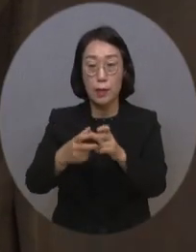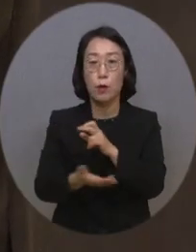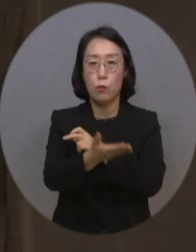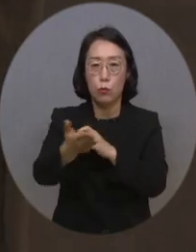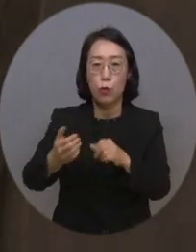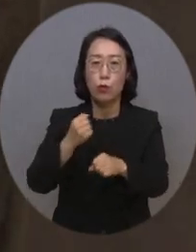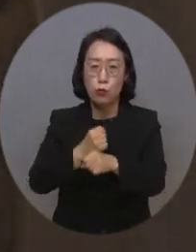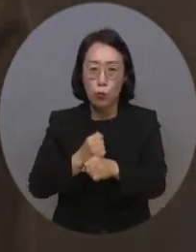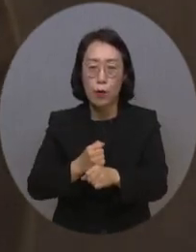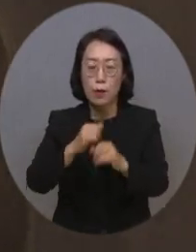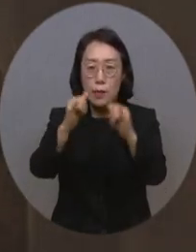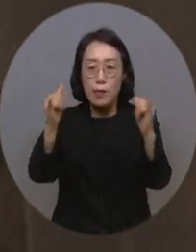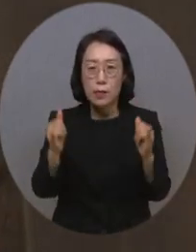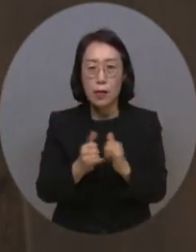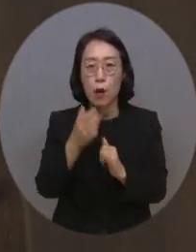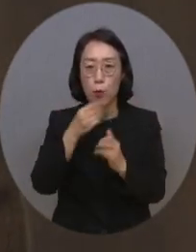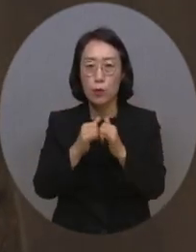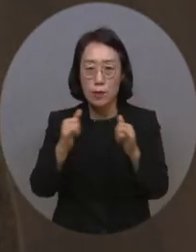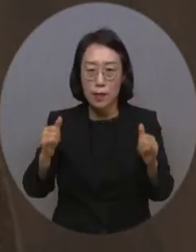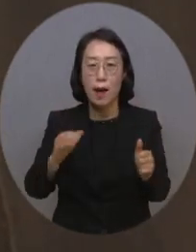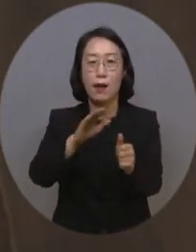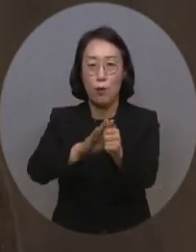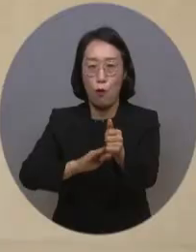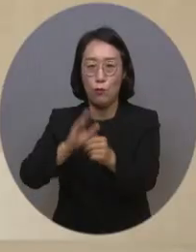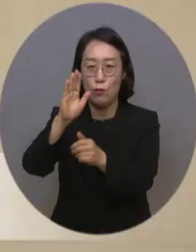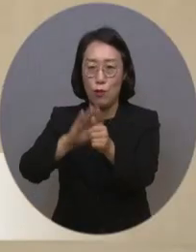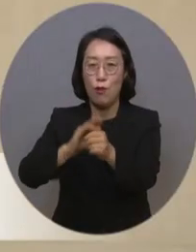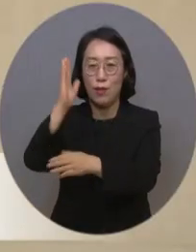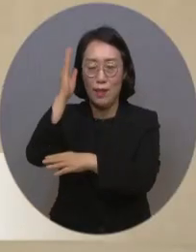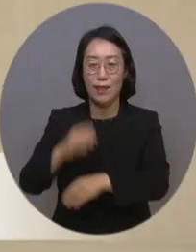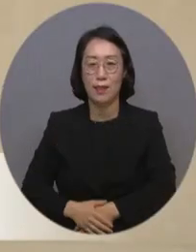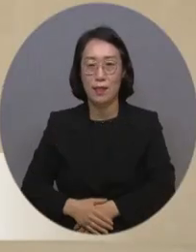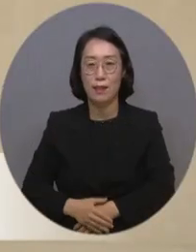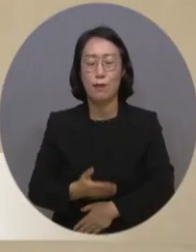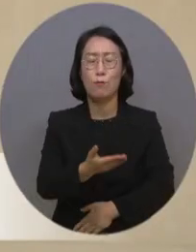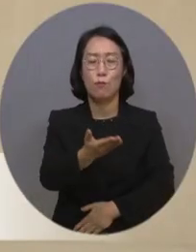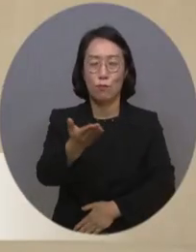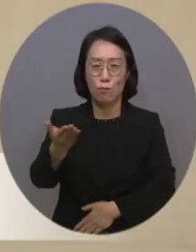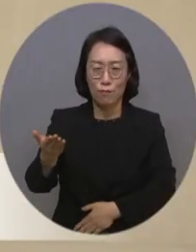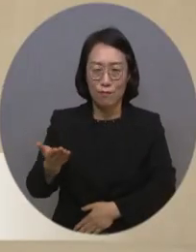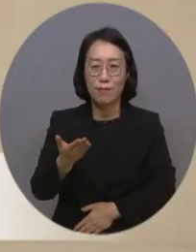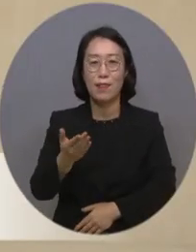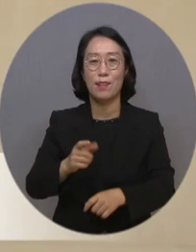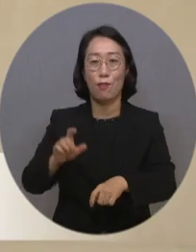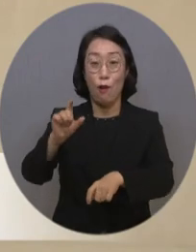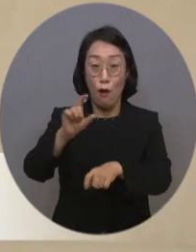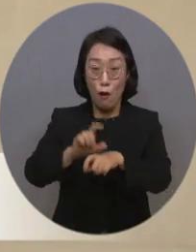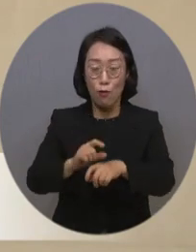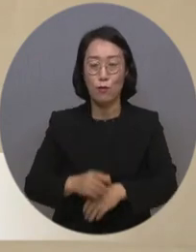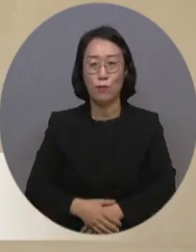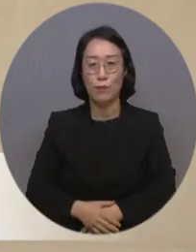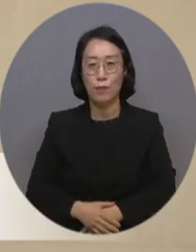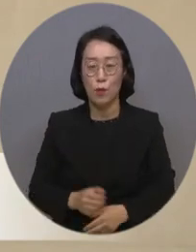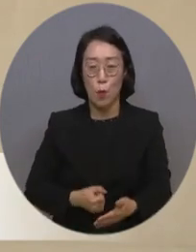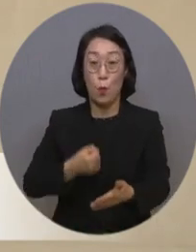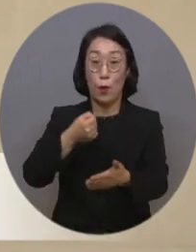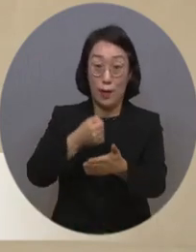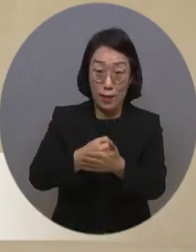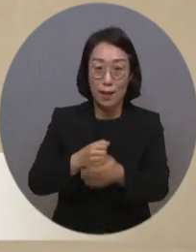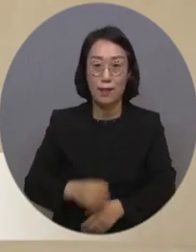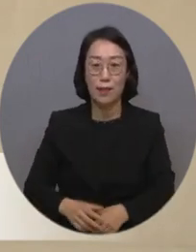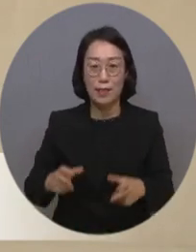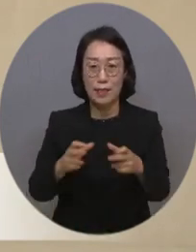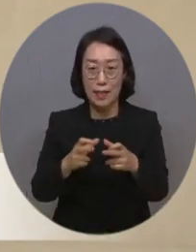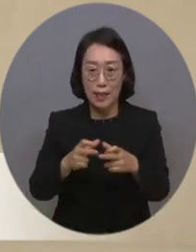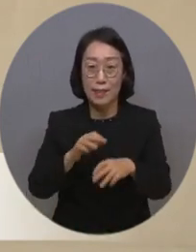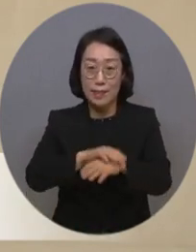수고하는 사회복지사들에게 격려의 말을 전했습니다. 복지사님들이 더욱더 용기를 내서